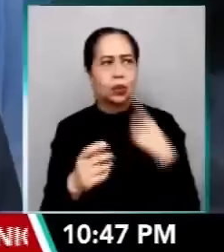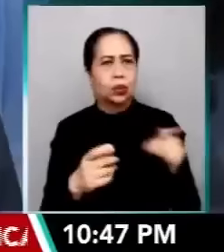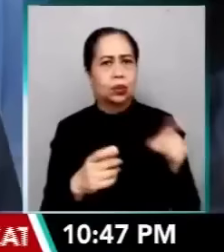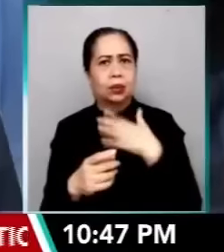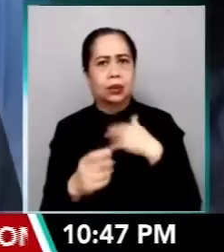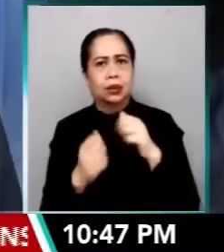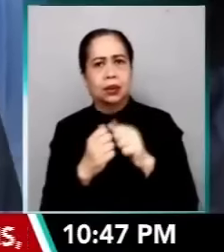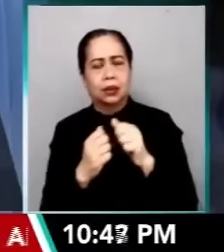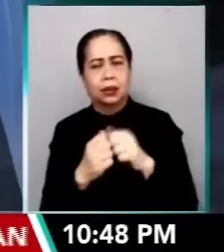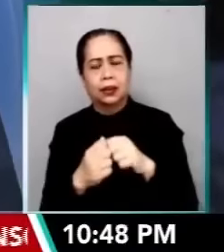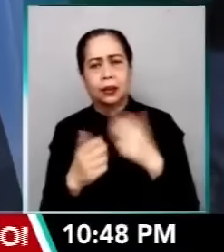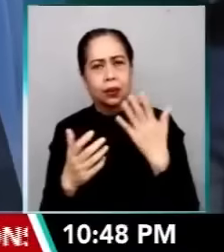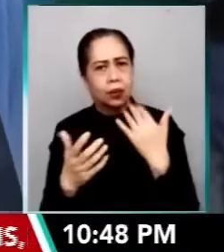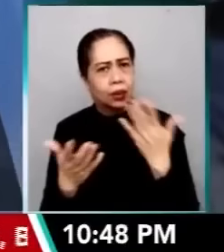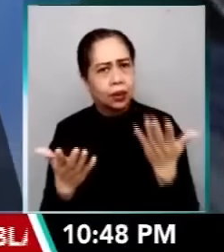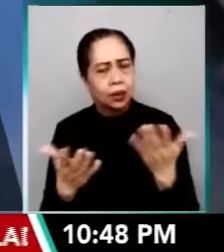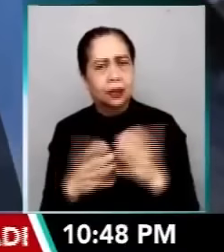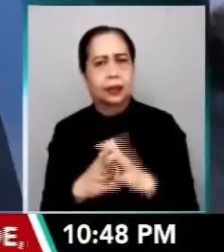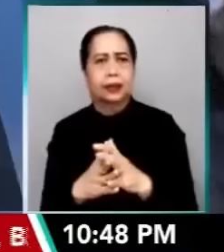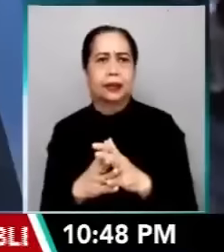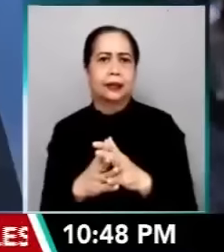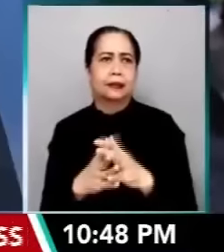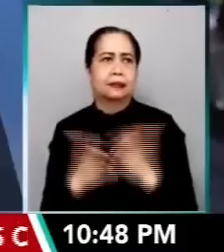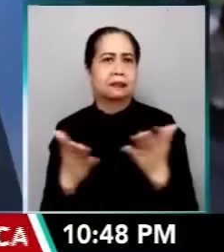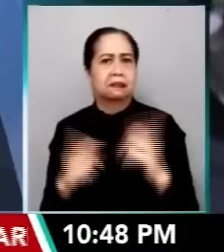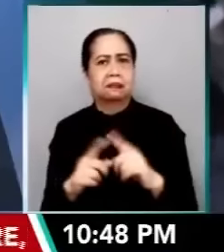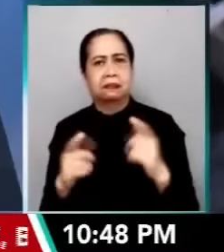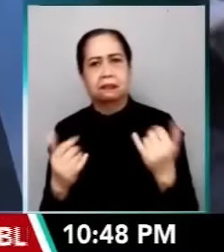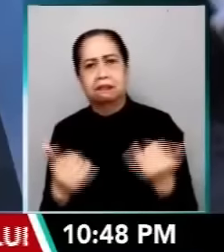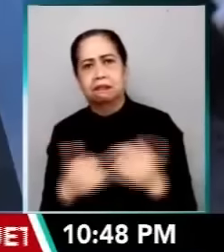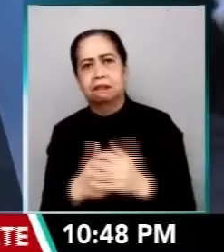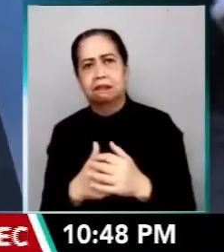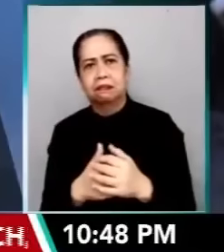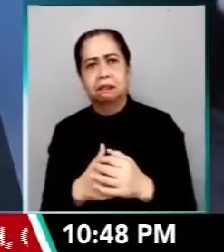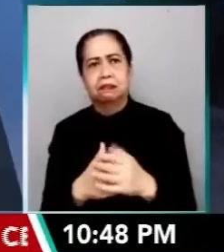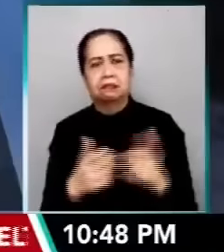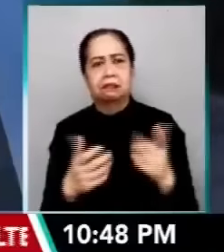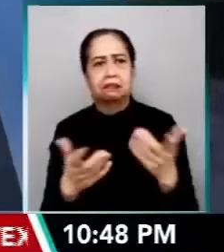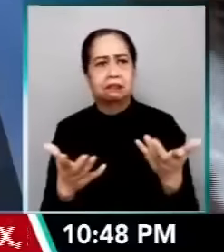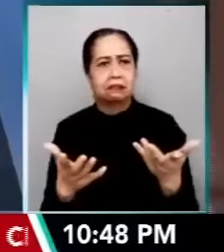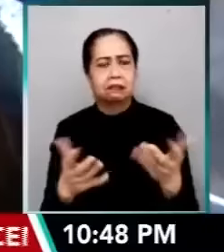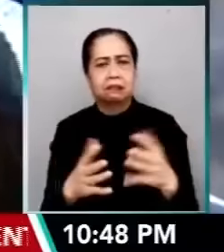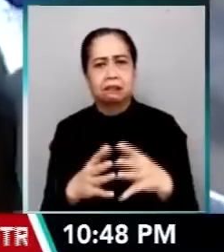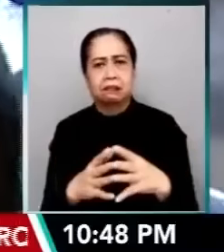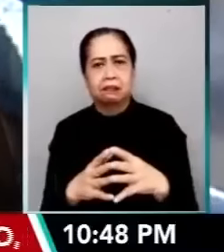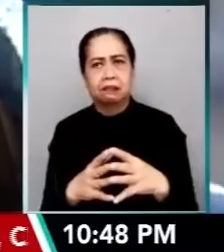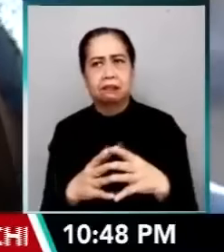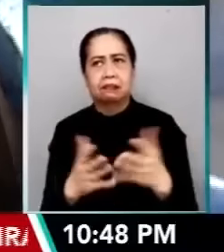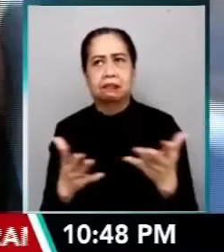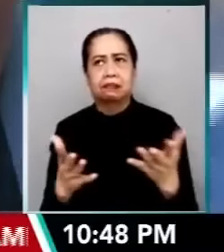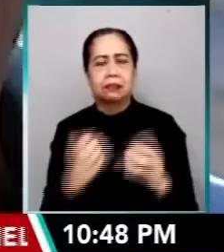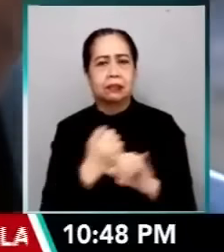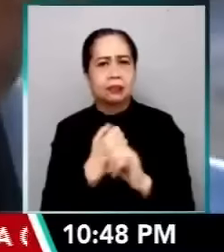po? Di mahal na yun eh. Ha? Mahal na yung buli ng jeep eh. Wala